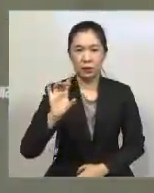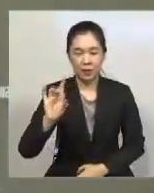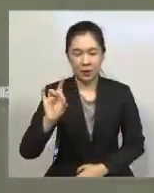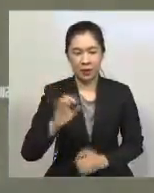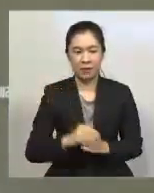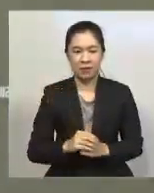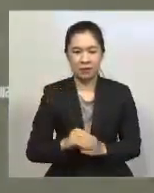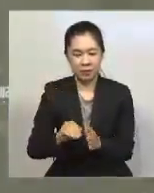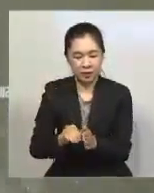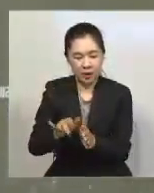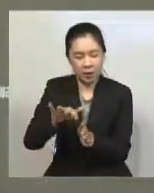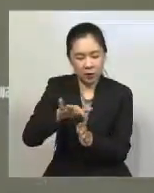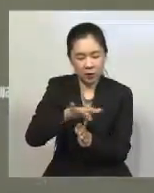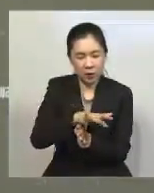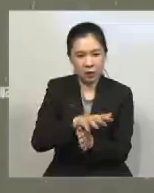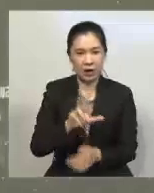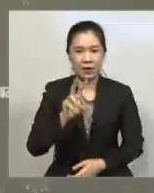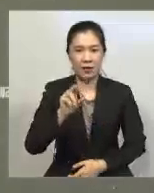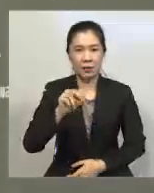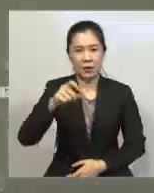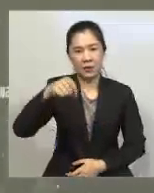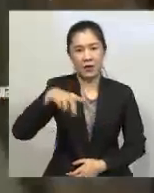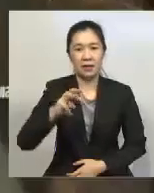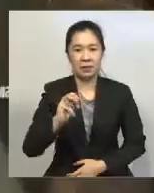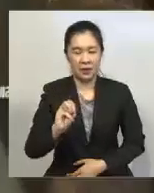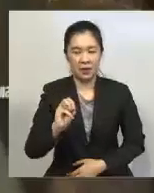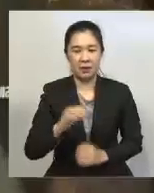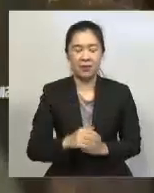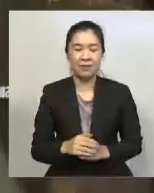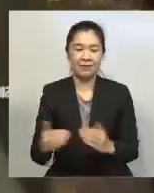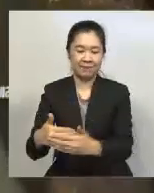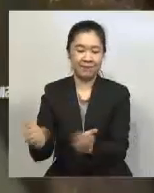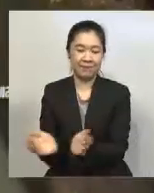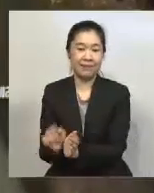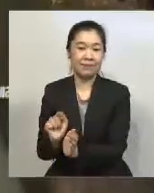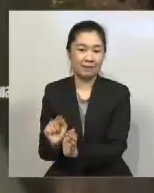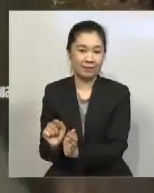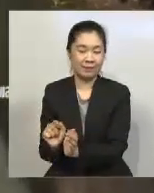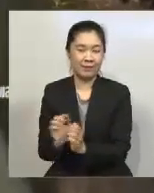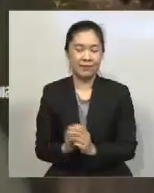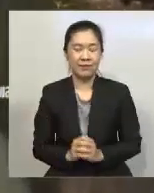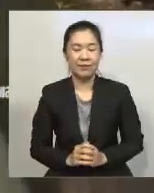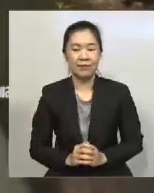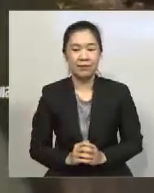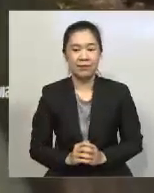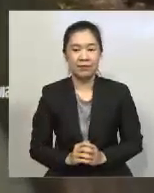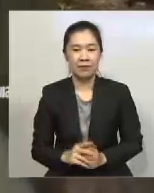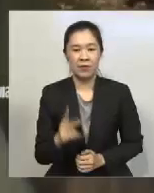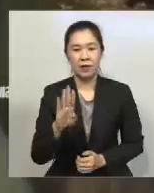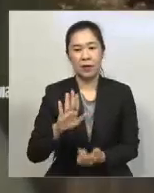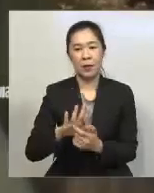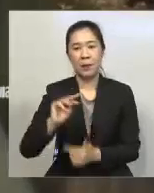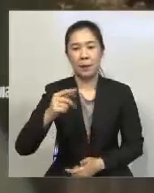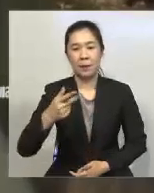108.08 มีน้ำล้นสปิลเวย์ประมาณ30เซนติเมตรและอีกหนึ่งแห่งค่ะก็คือที่อ่างเก็บน้ำห้วยบางคว